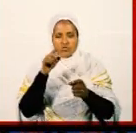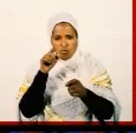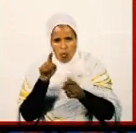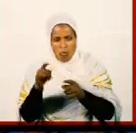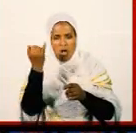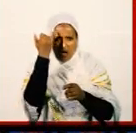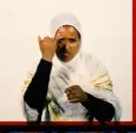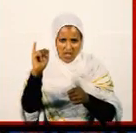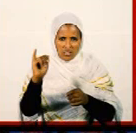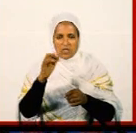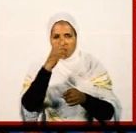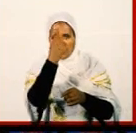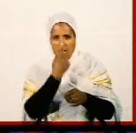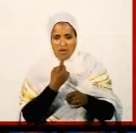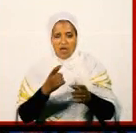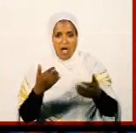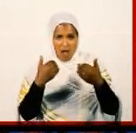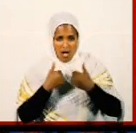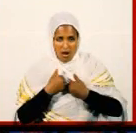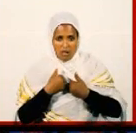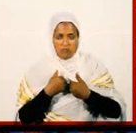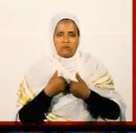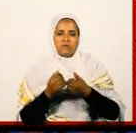ጥቆማ፣ አስተያየት ወይም ጥያቄ ቢኖራችሁ